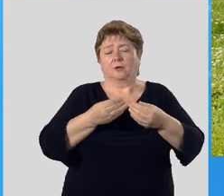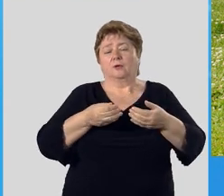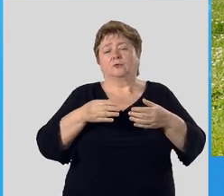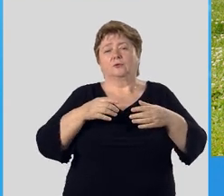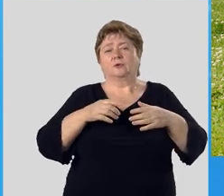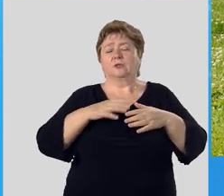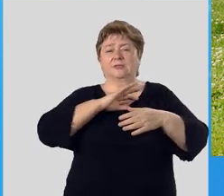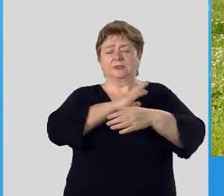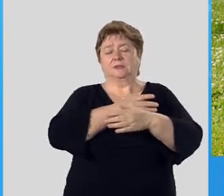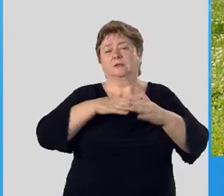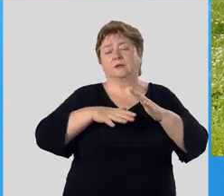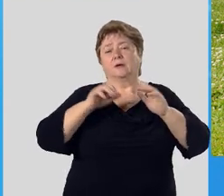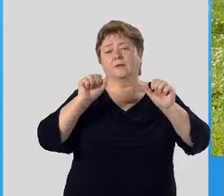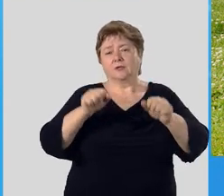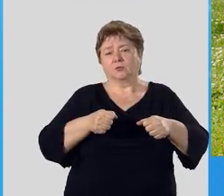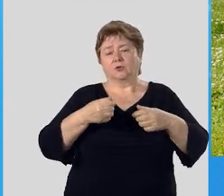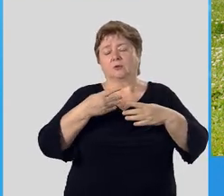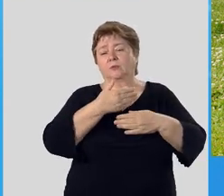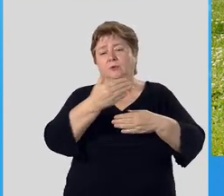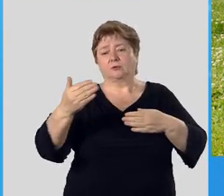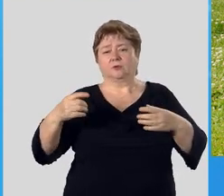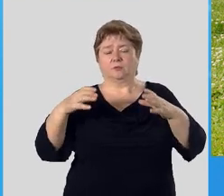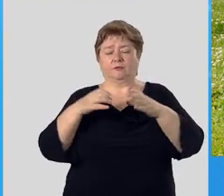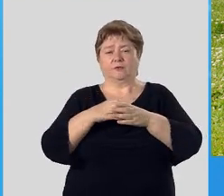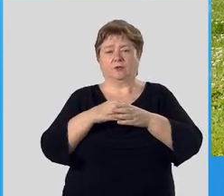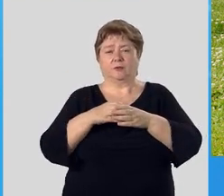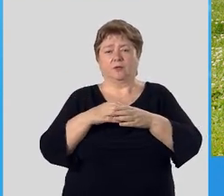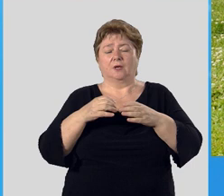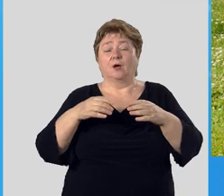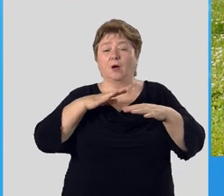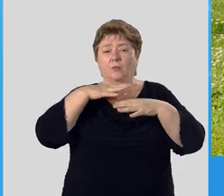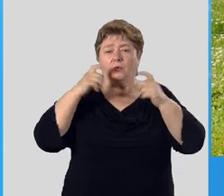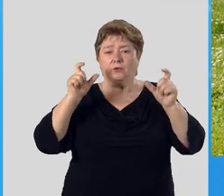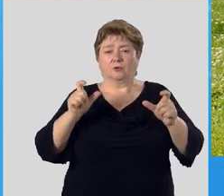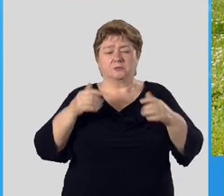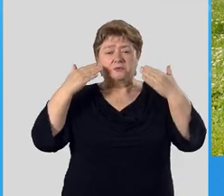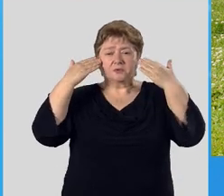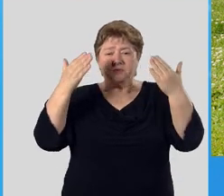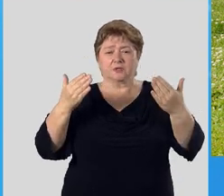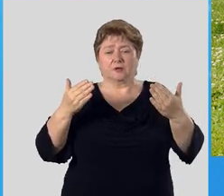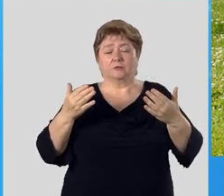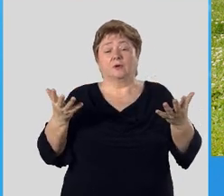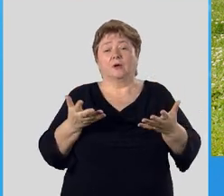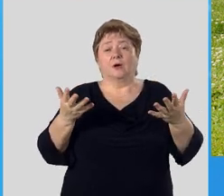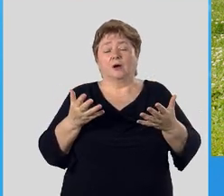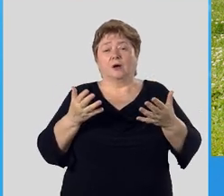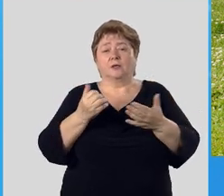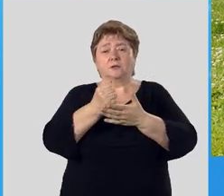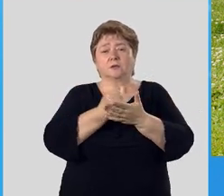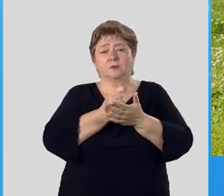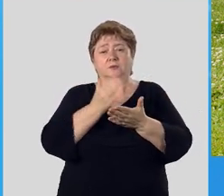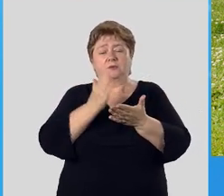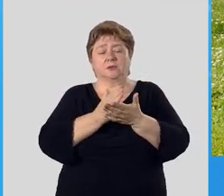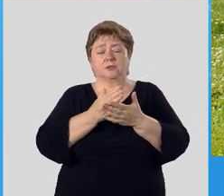решающее преимущество перед другими видами многие люди не знают какими резервами